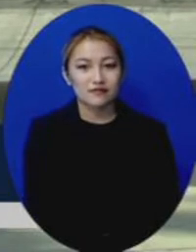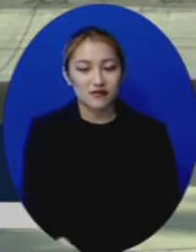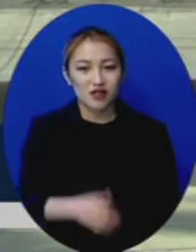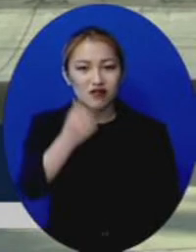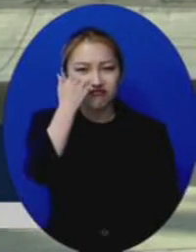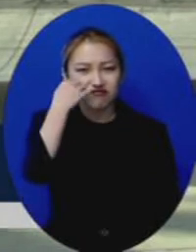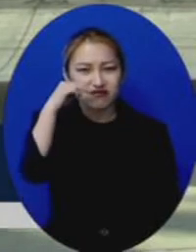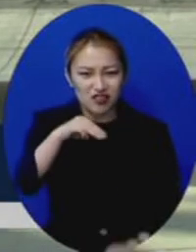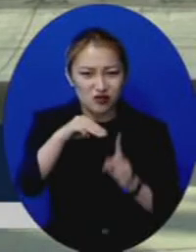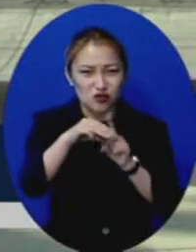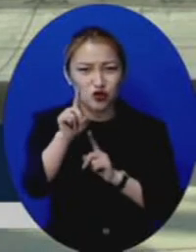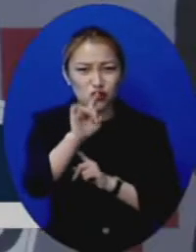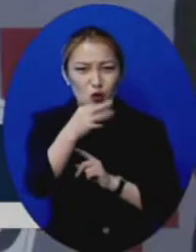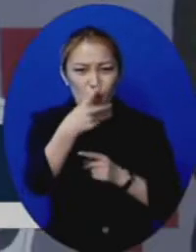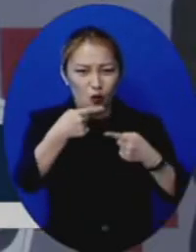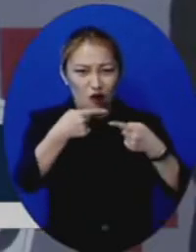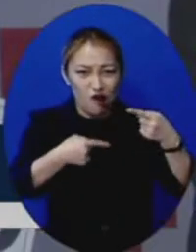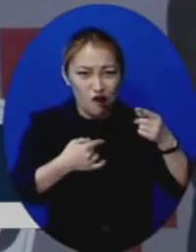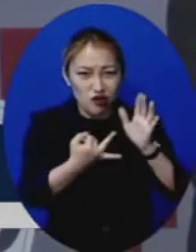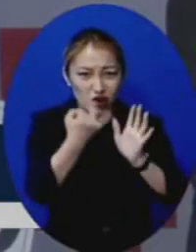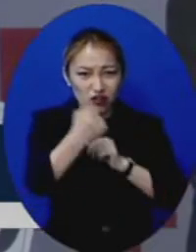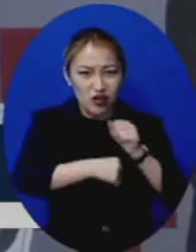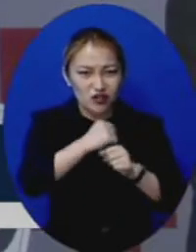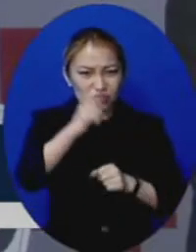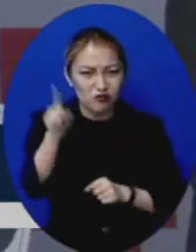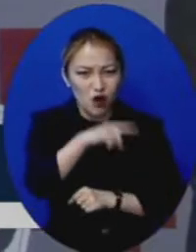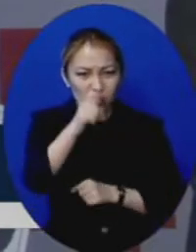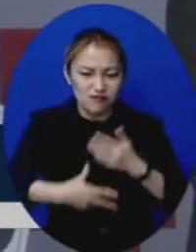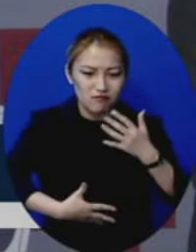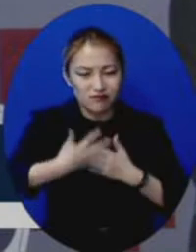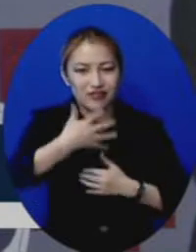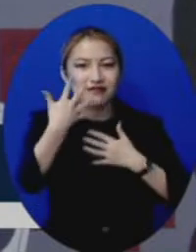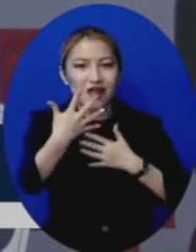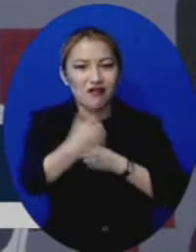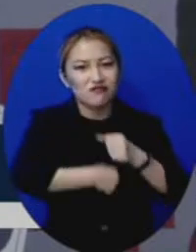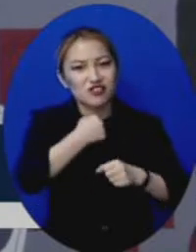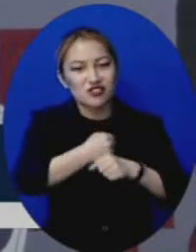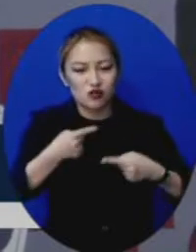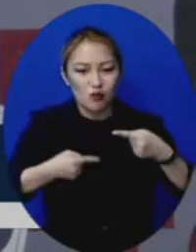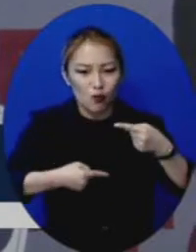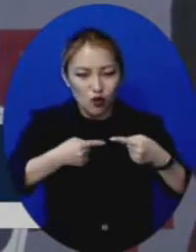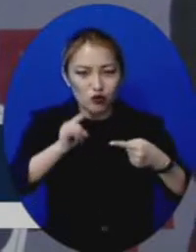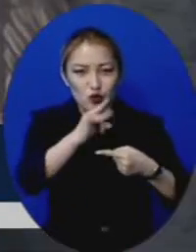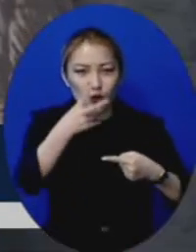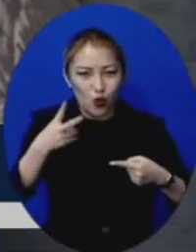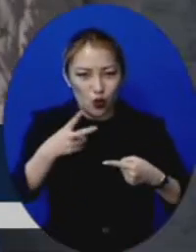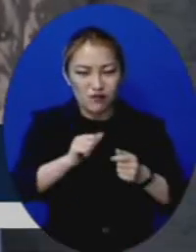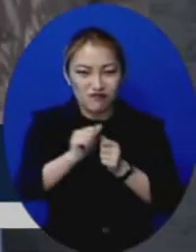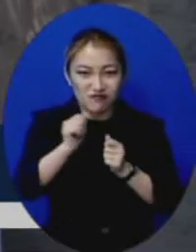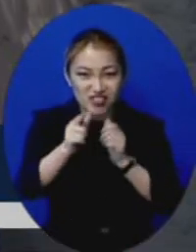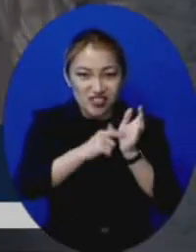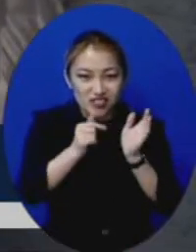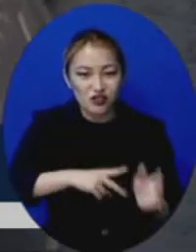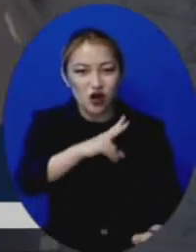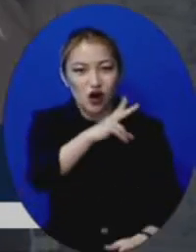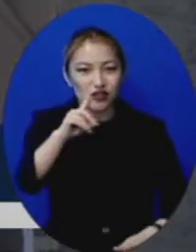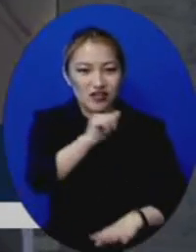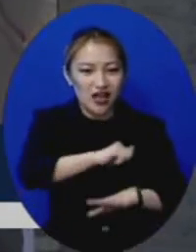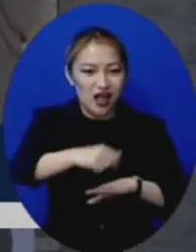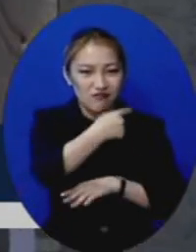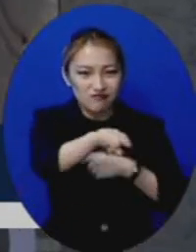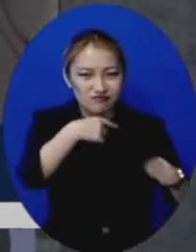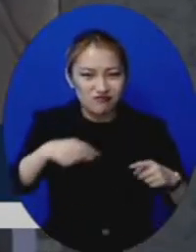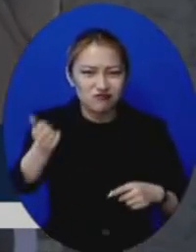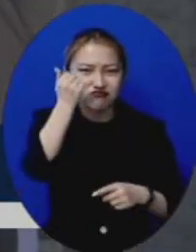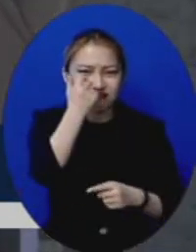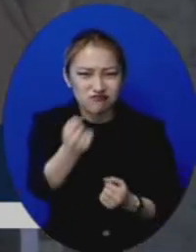Тэтгэврийн зөрүүг 7 жил бус 5 жилийн дунджаар тооцож тэтгэвэр тогтоодох болохыг шаардаж нийслэл болон 21 аймагаас ахмадууд төв талбайн жагсаалыг